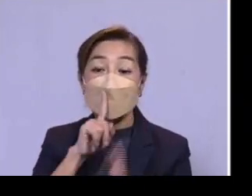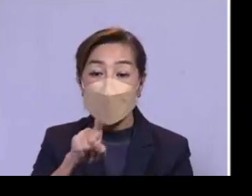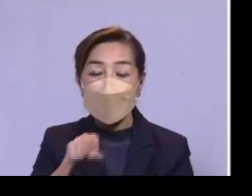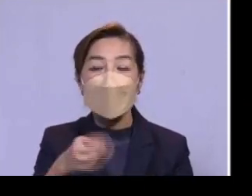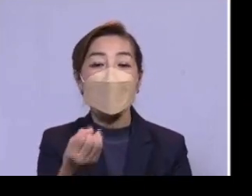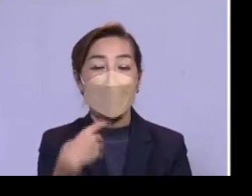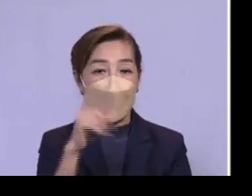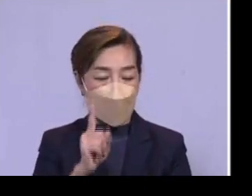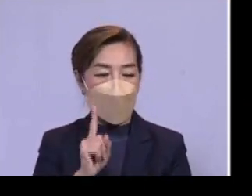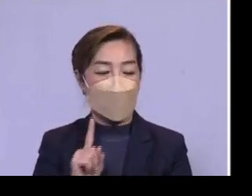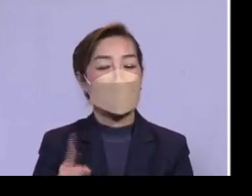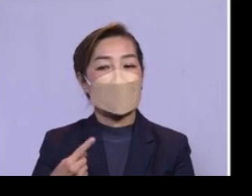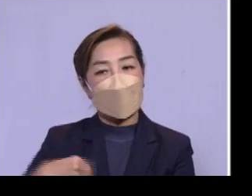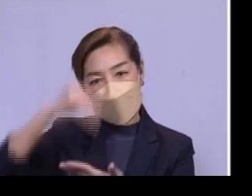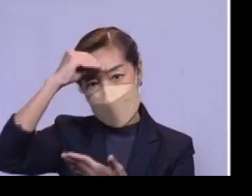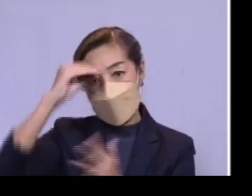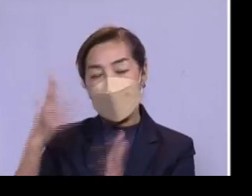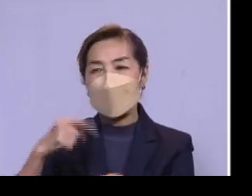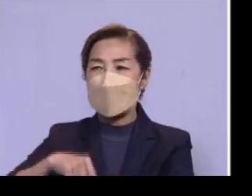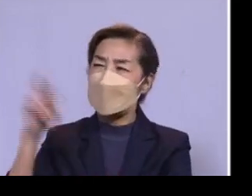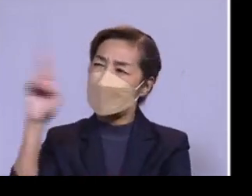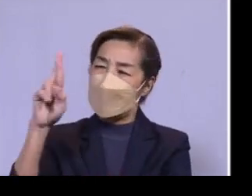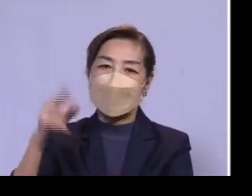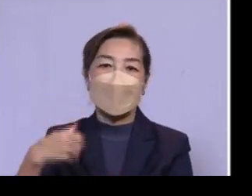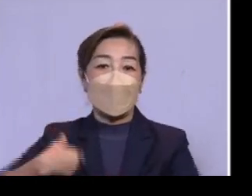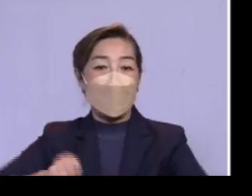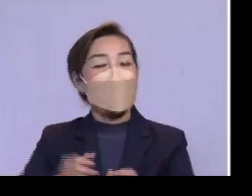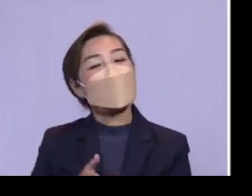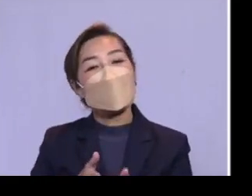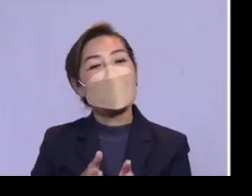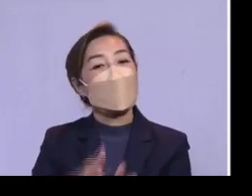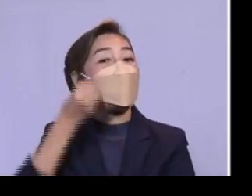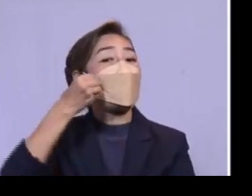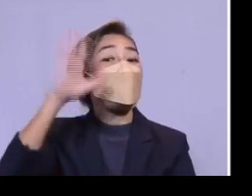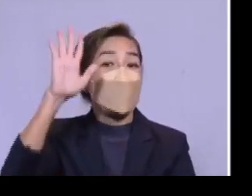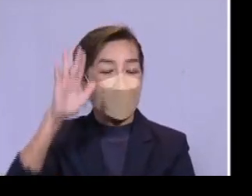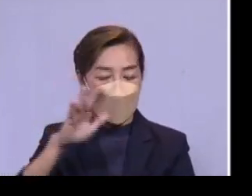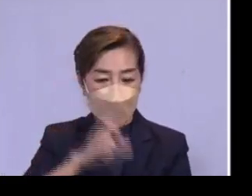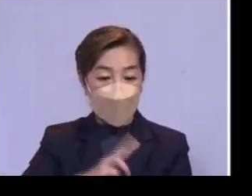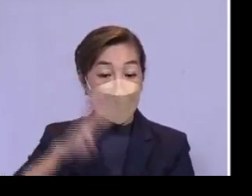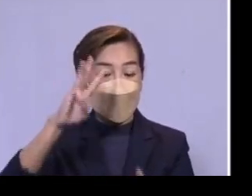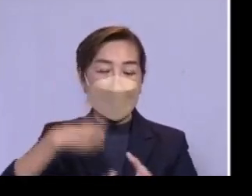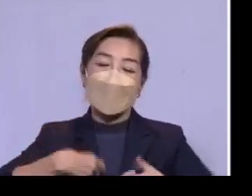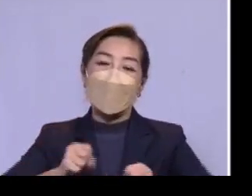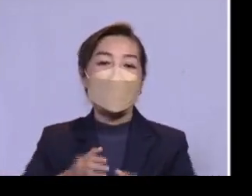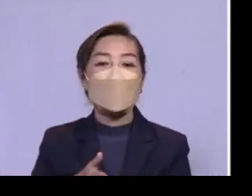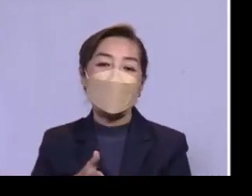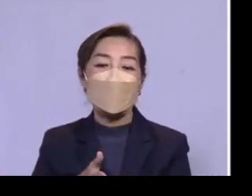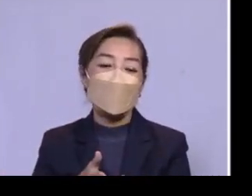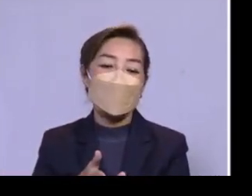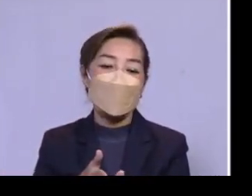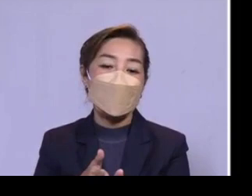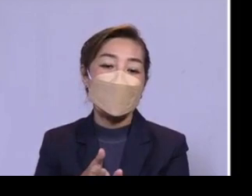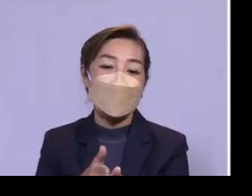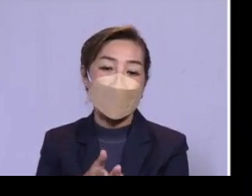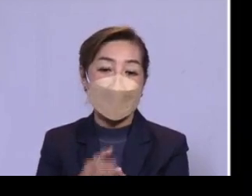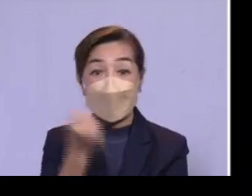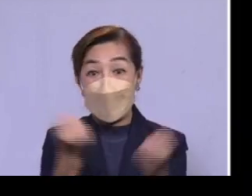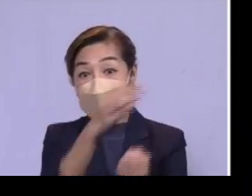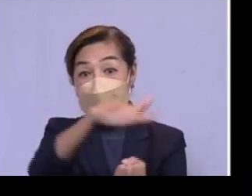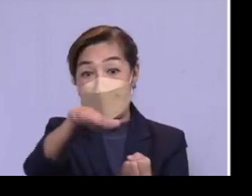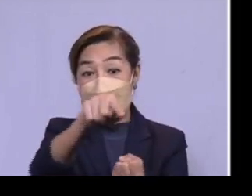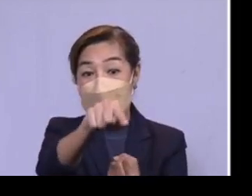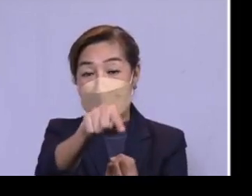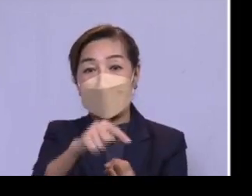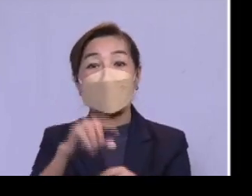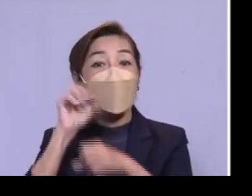เลิกเรียนพอดีตอนประมาณเที่ยงกำลังจะกลับบ้านกันครับก็ขี่มอเตอร์ไซค์ออกจากวิทยาลัยนี่แหละครับแล้วก็ขี่ตามหลังกระบะคันนี้ที่บรรทุกอ้อ